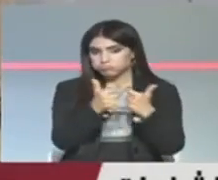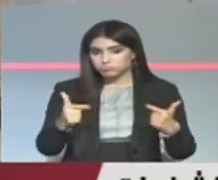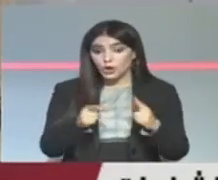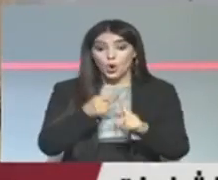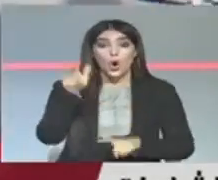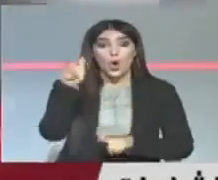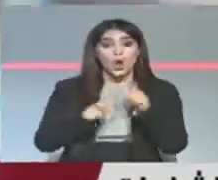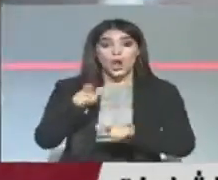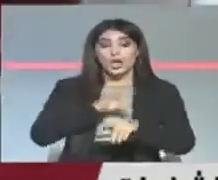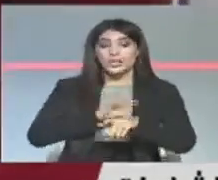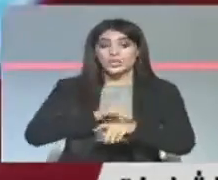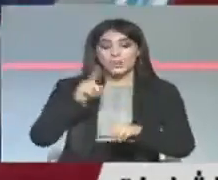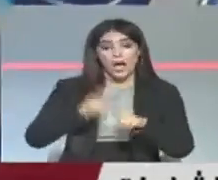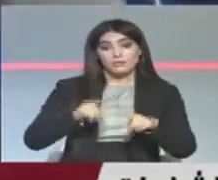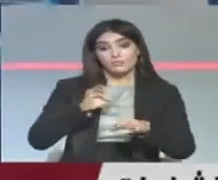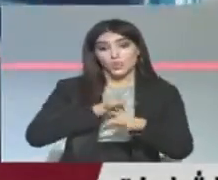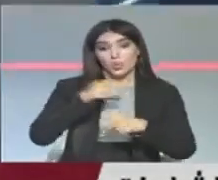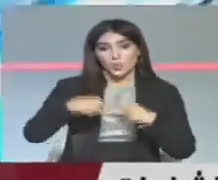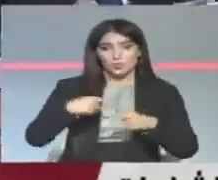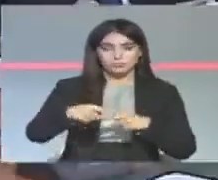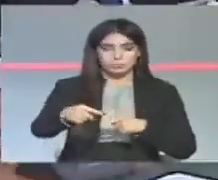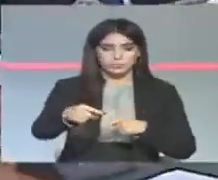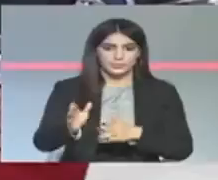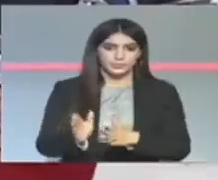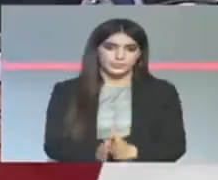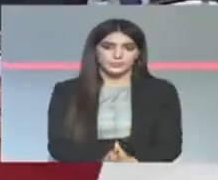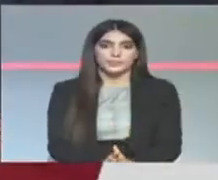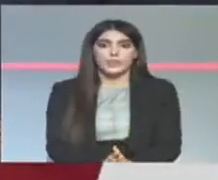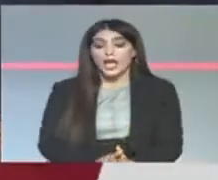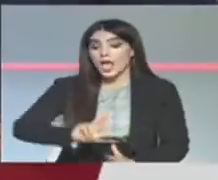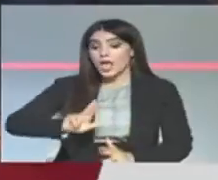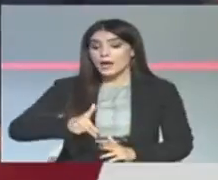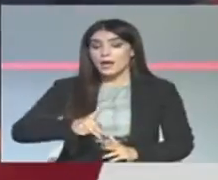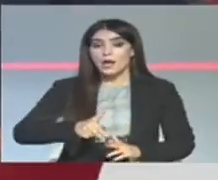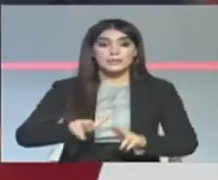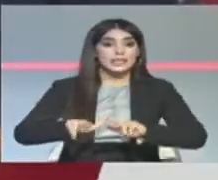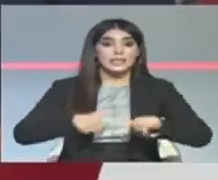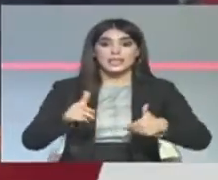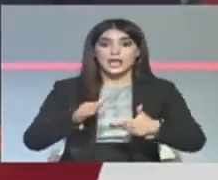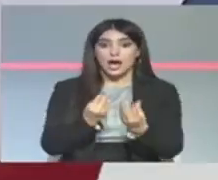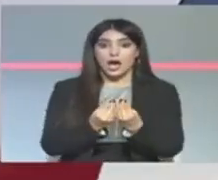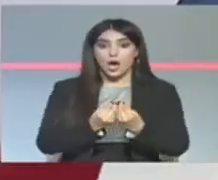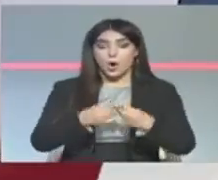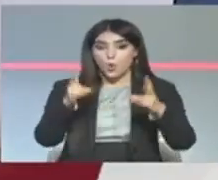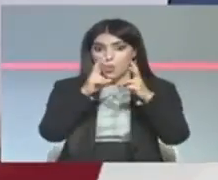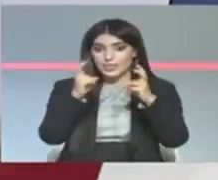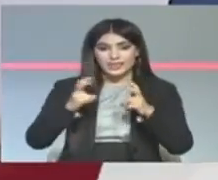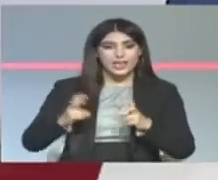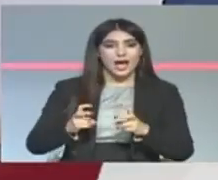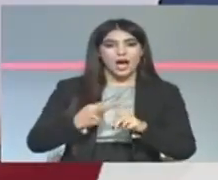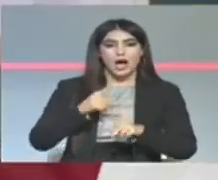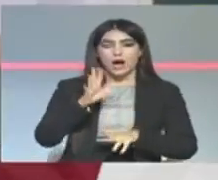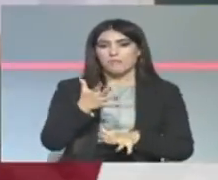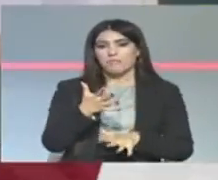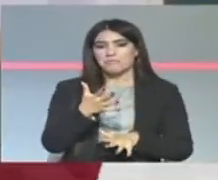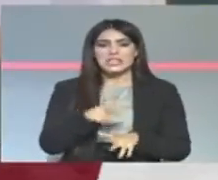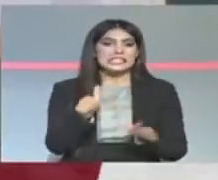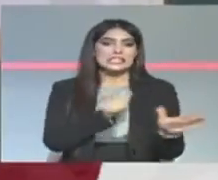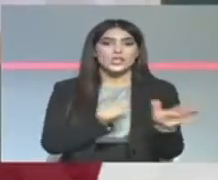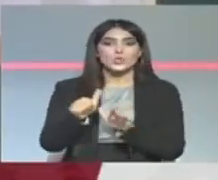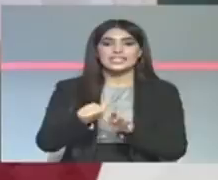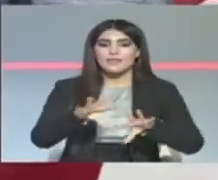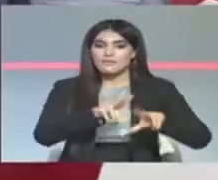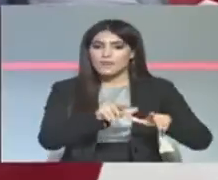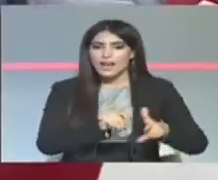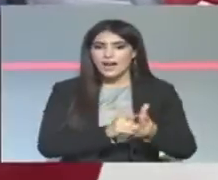خاصه ذوي الامراض المزمنه اتفاقيه تعاون في المجال التقى لفائده حوالي سته وستين الف